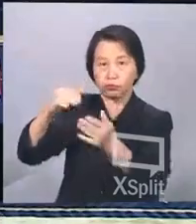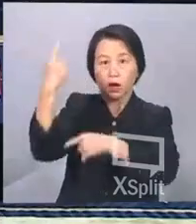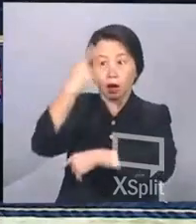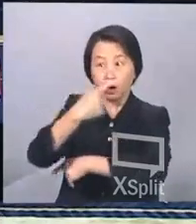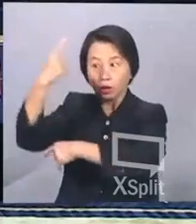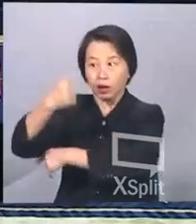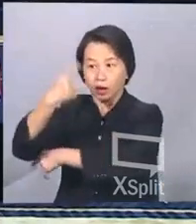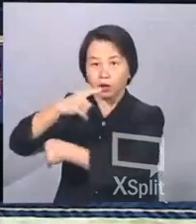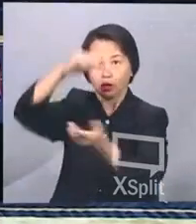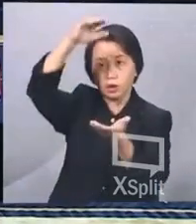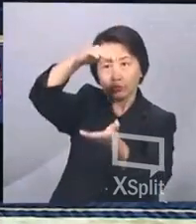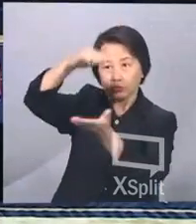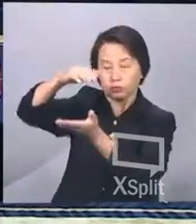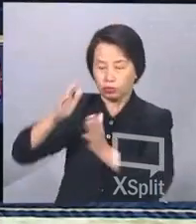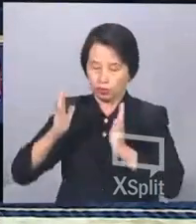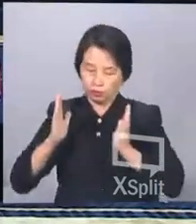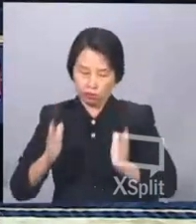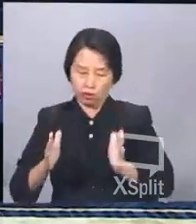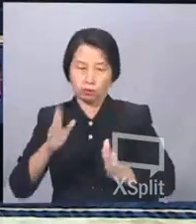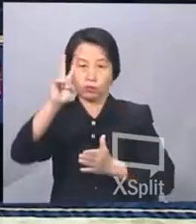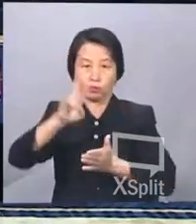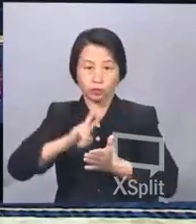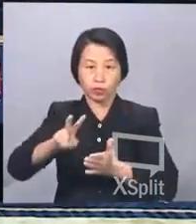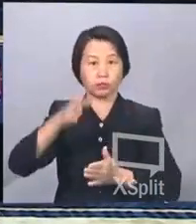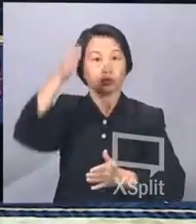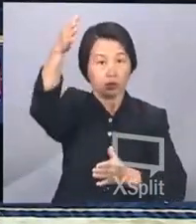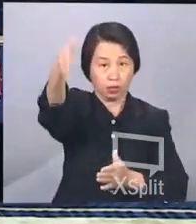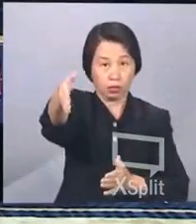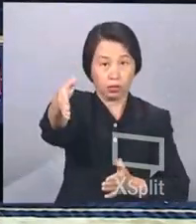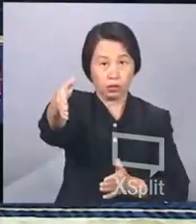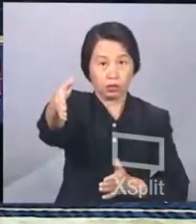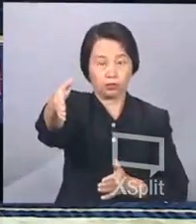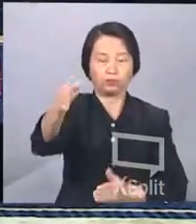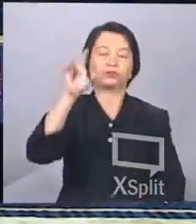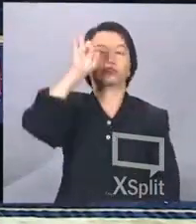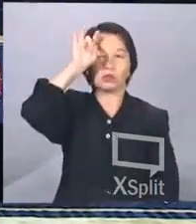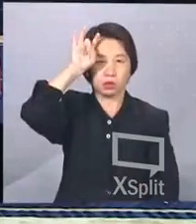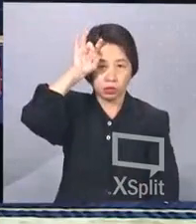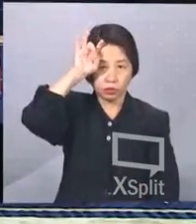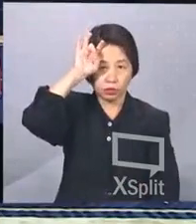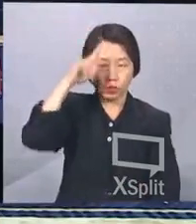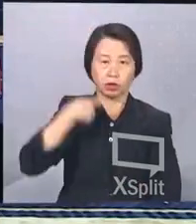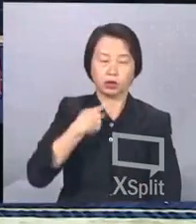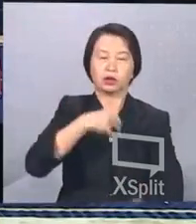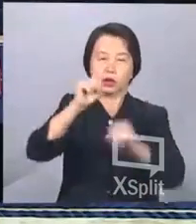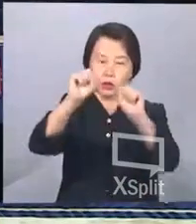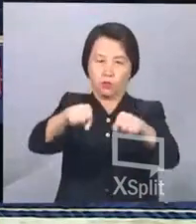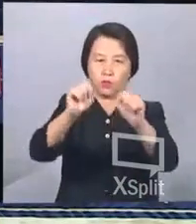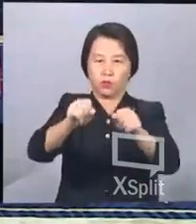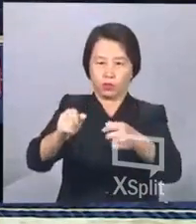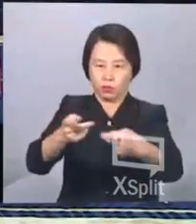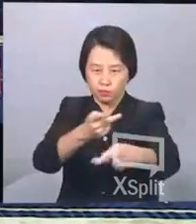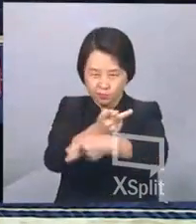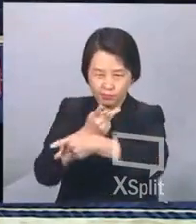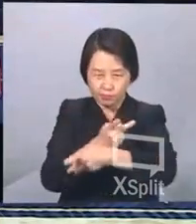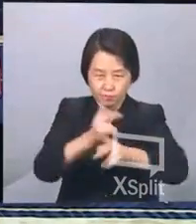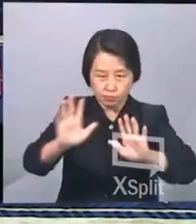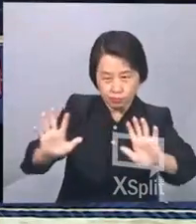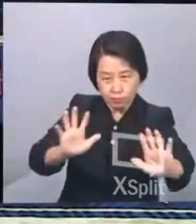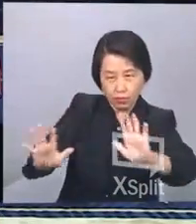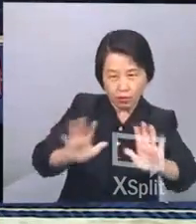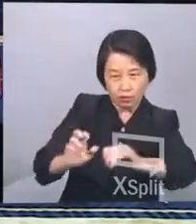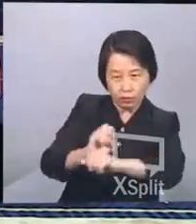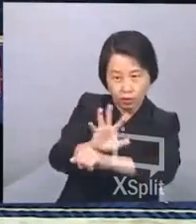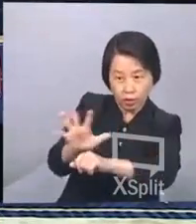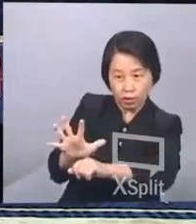untuk tempoh dua minggu yang akan datang insya Allah kita akan dapat mengawal wabak komis